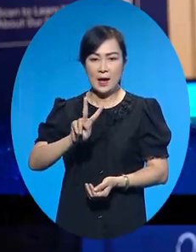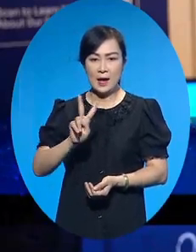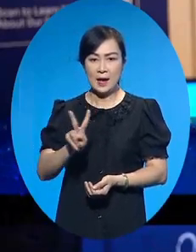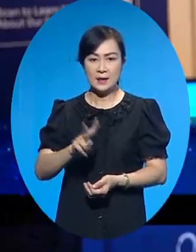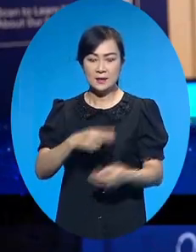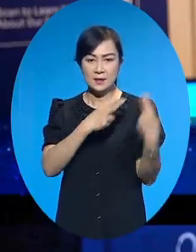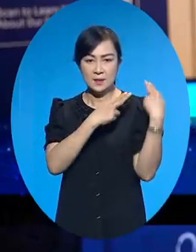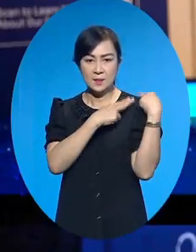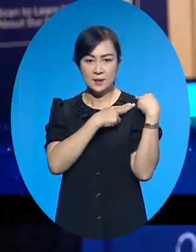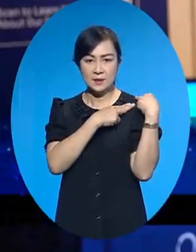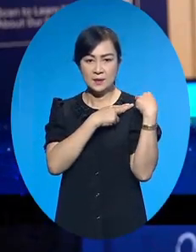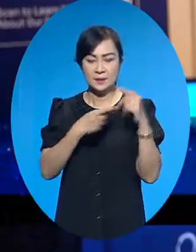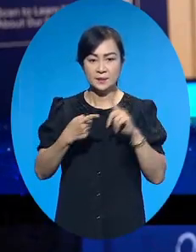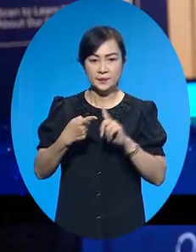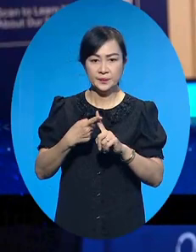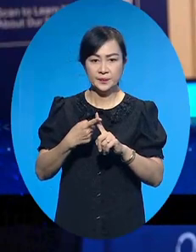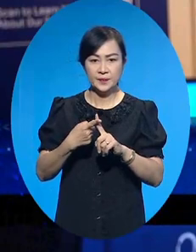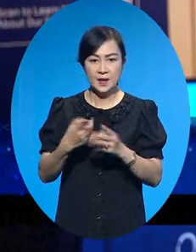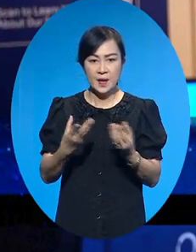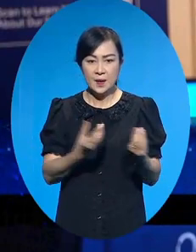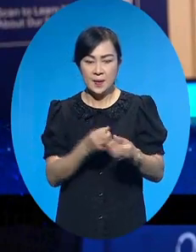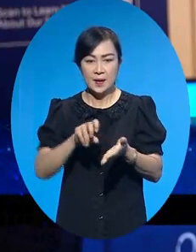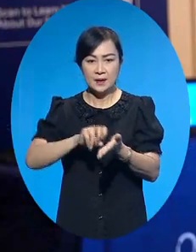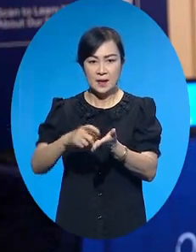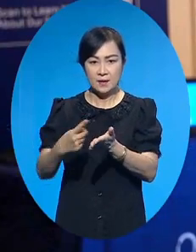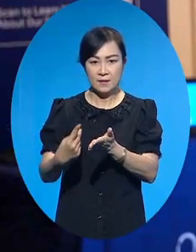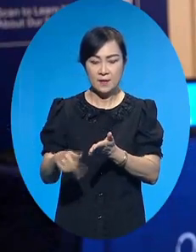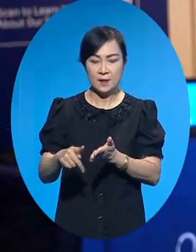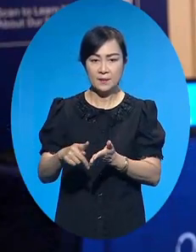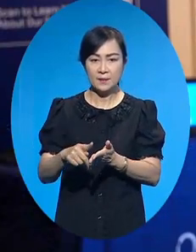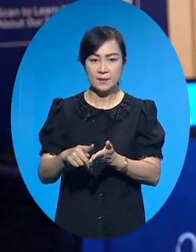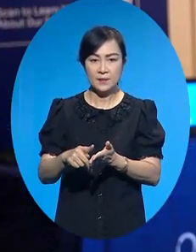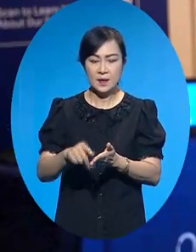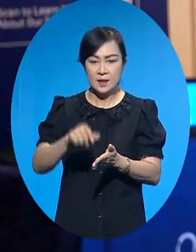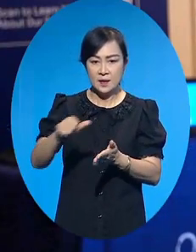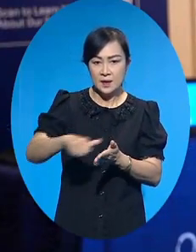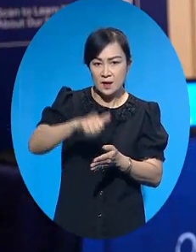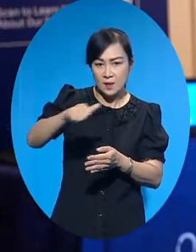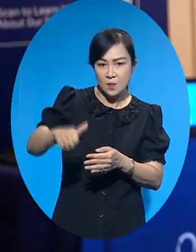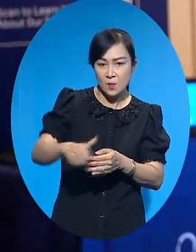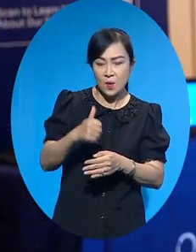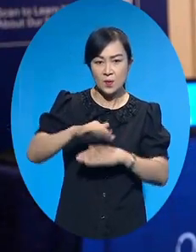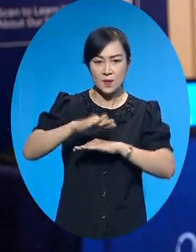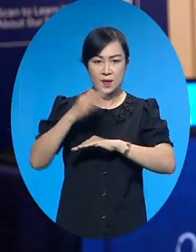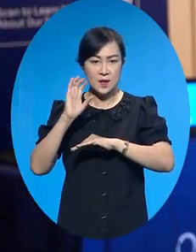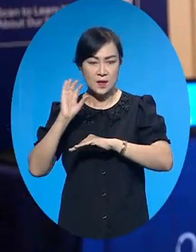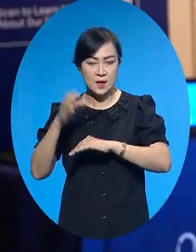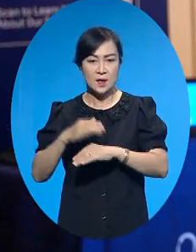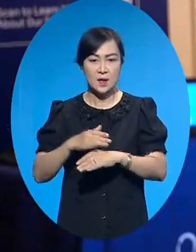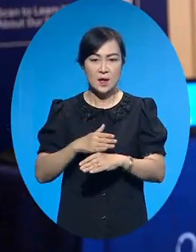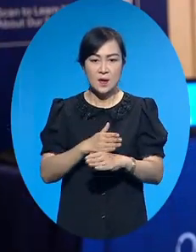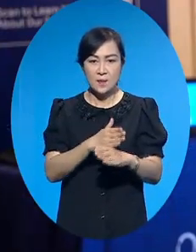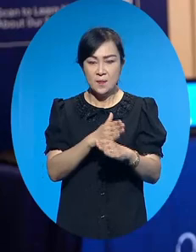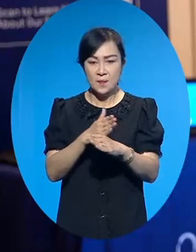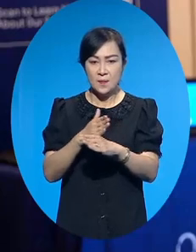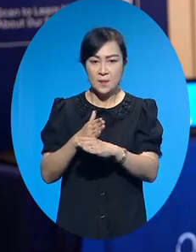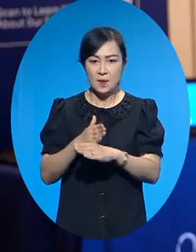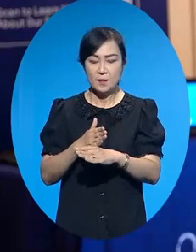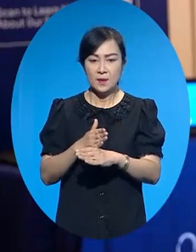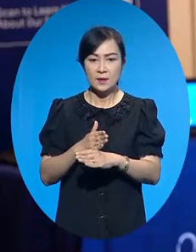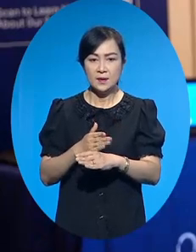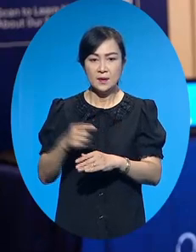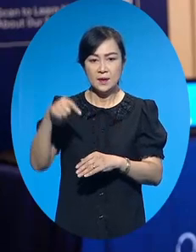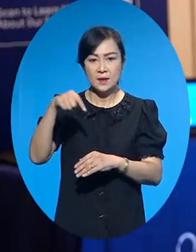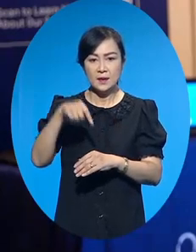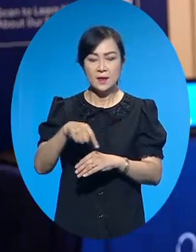sứ mệnh trọng yếu. Thứ nhất là mang những giải pháp tiến bộ và hàng đầu trên toàn thế giới bảo vệ cơ sở hạ tầng trọng yếu cho